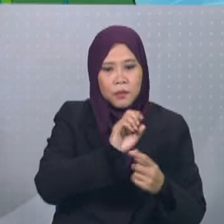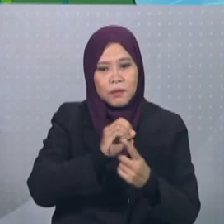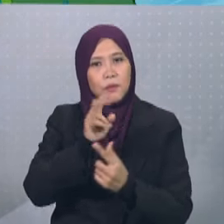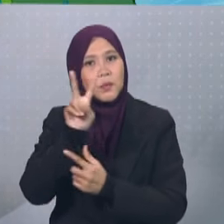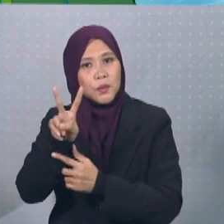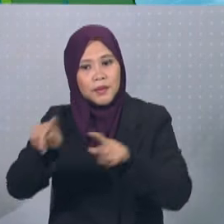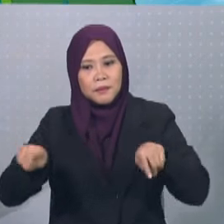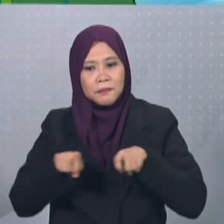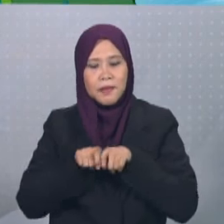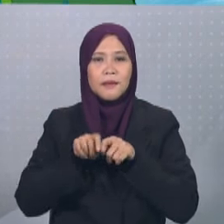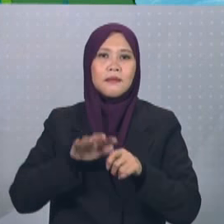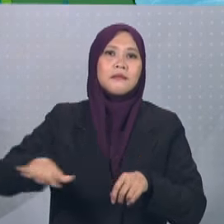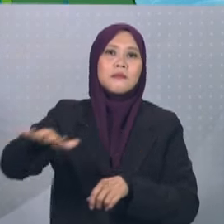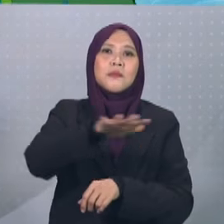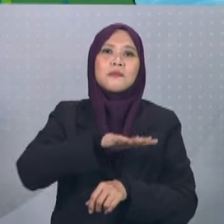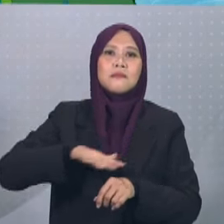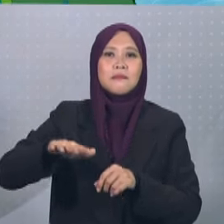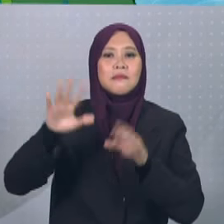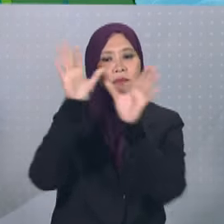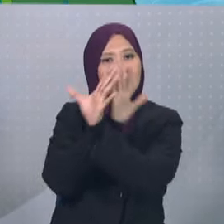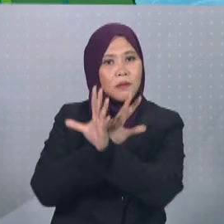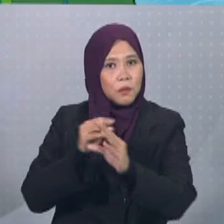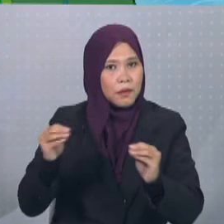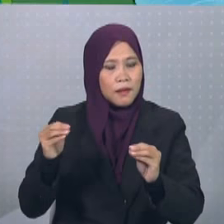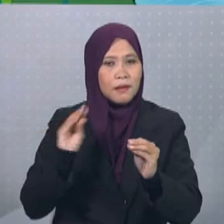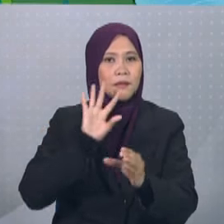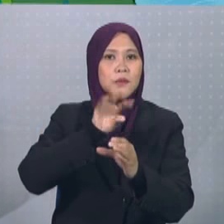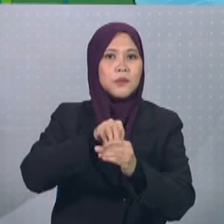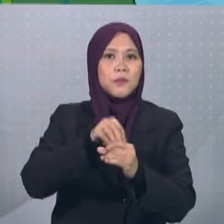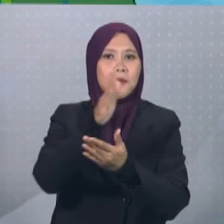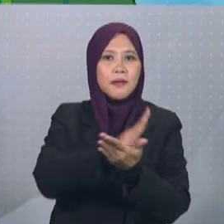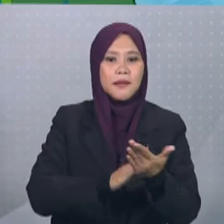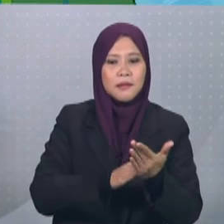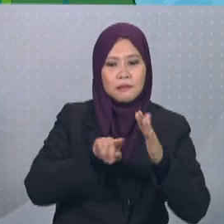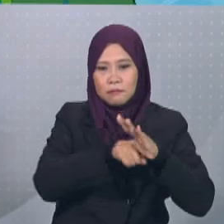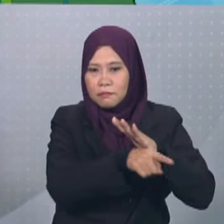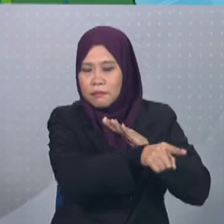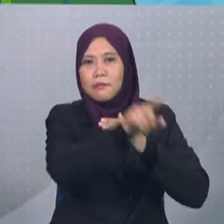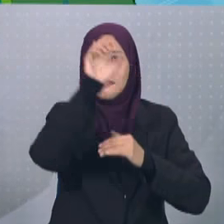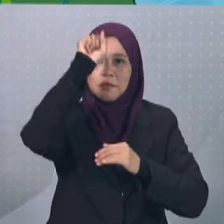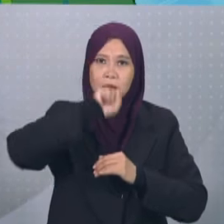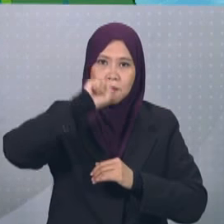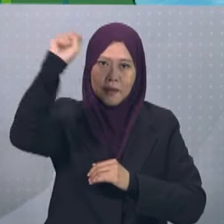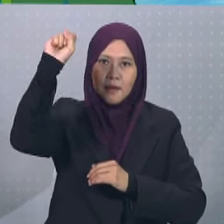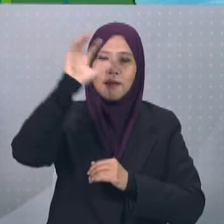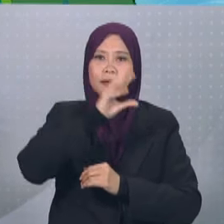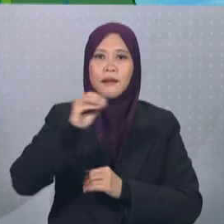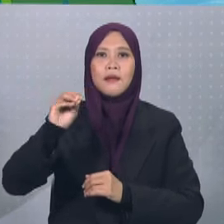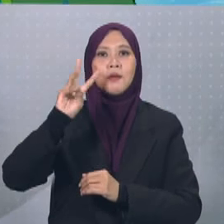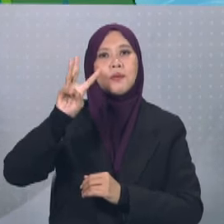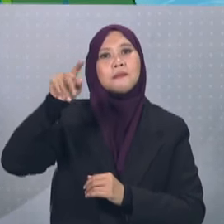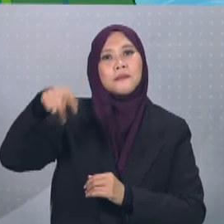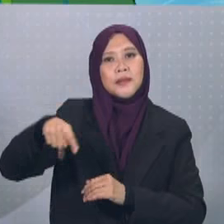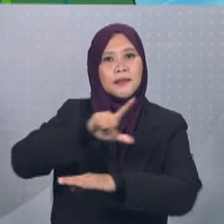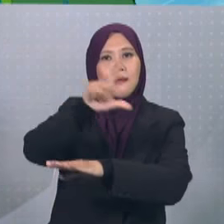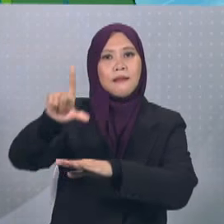akan meliputi hampir di kesemua bahagian negeri Sarawak termasuklah bahagian pedalaman negeri Sabah dan juga wilayah